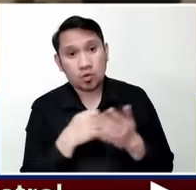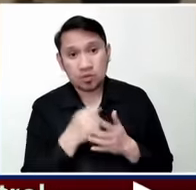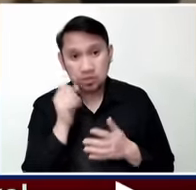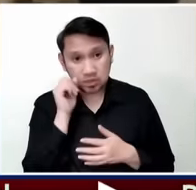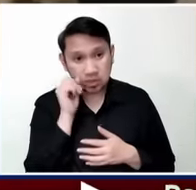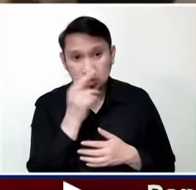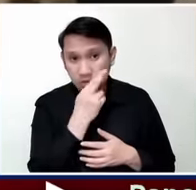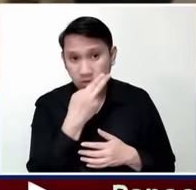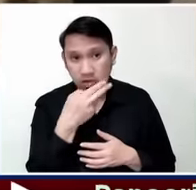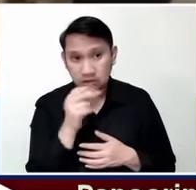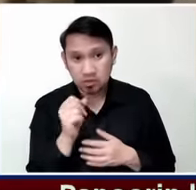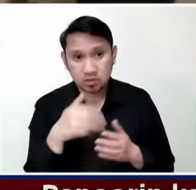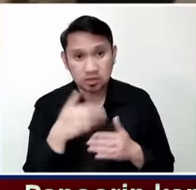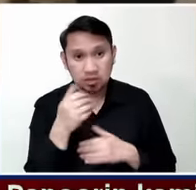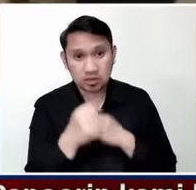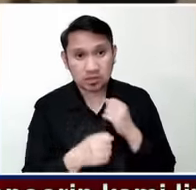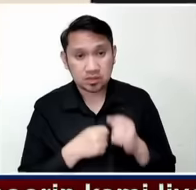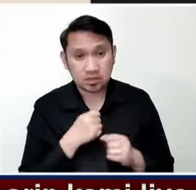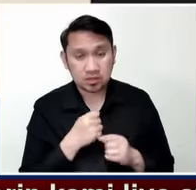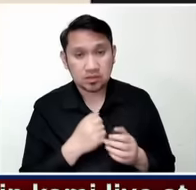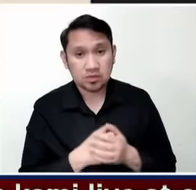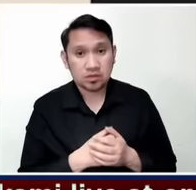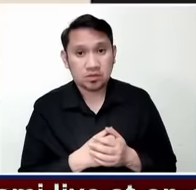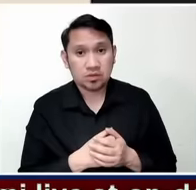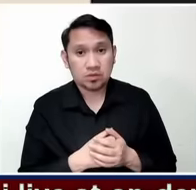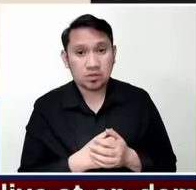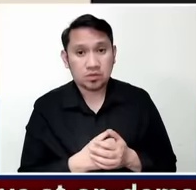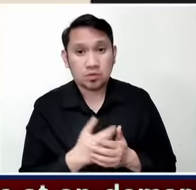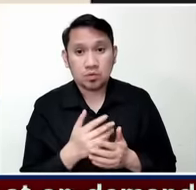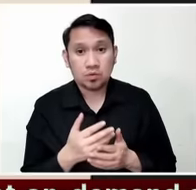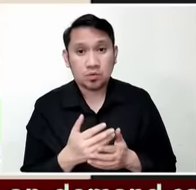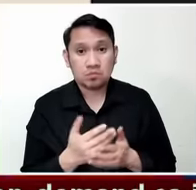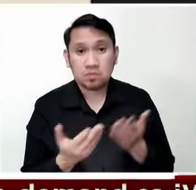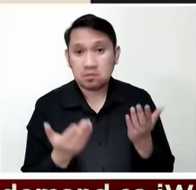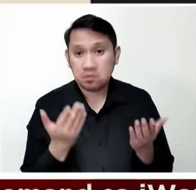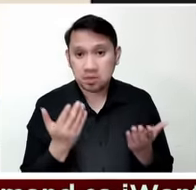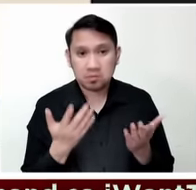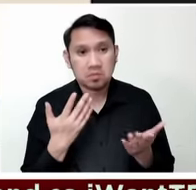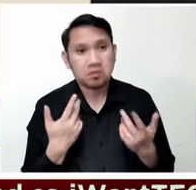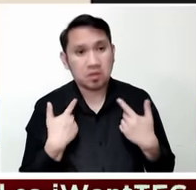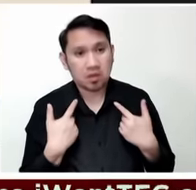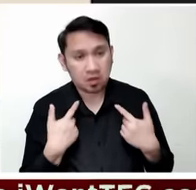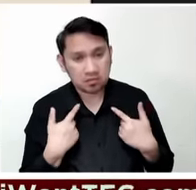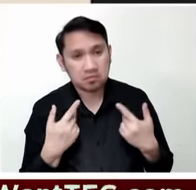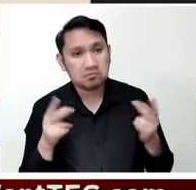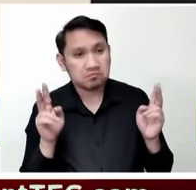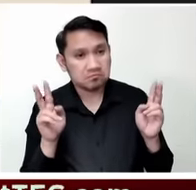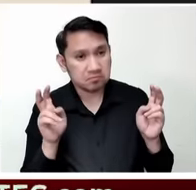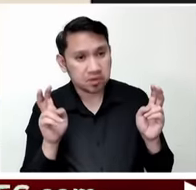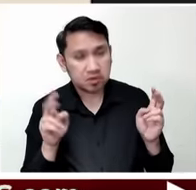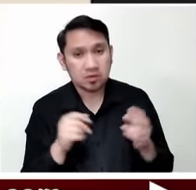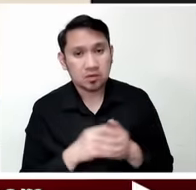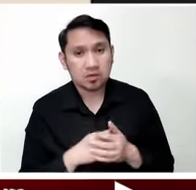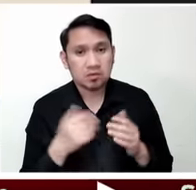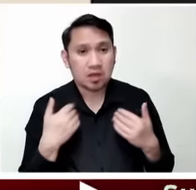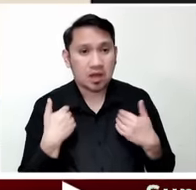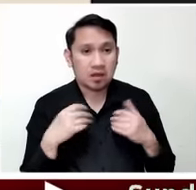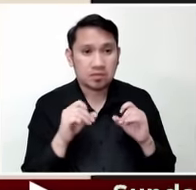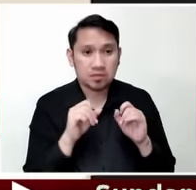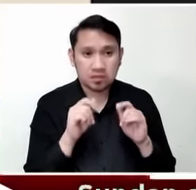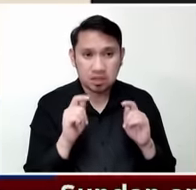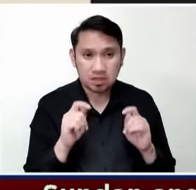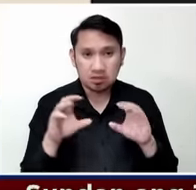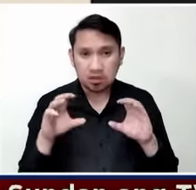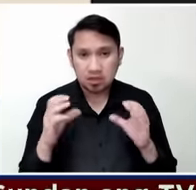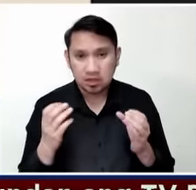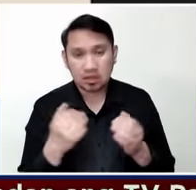mga susunod na taon. Tingin namin ay darating tayo sa mga punto na magkakaroon ng tinatawag na Saturday classes, pwedeng